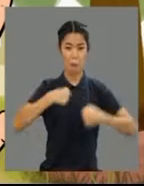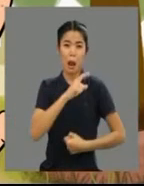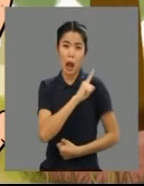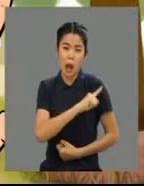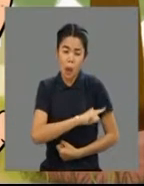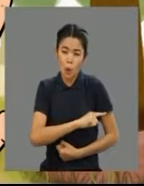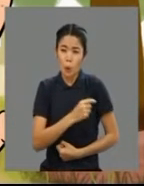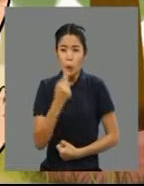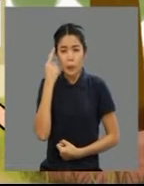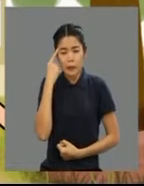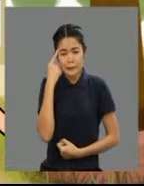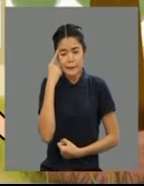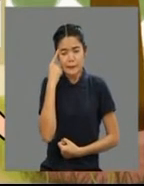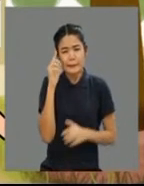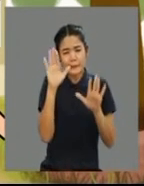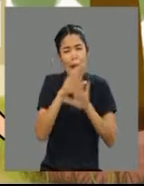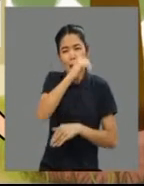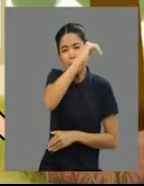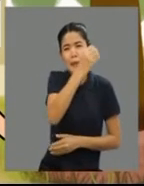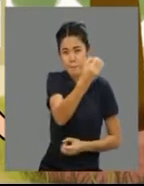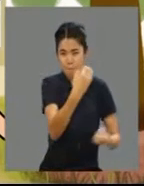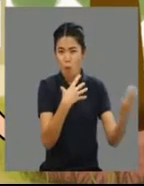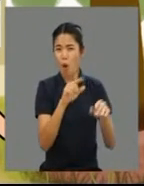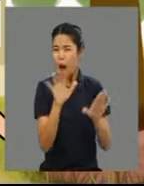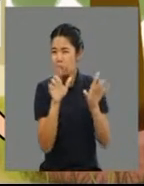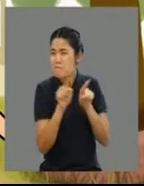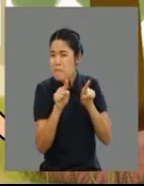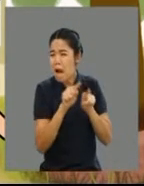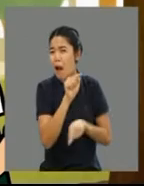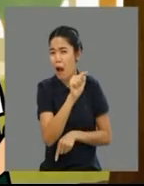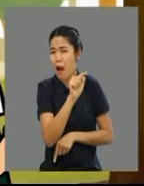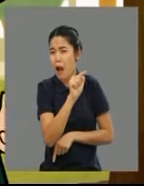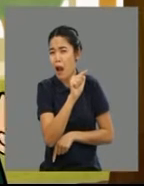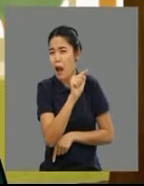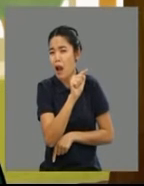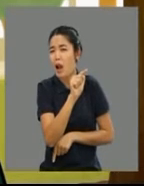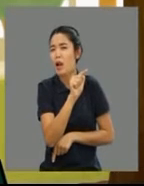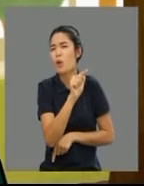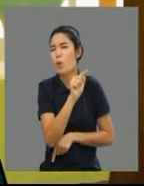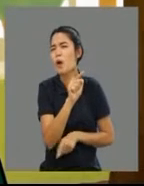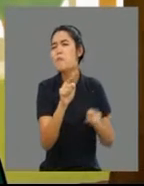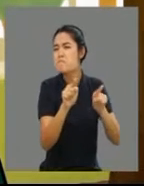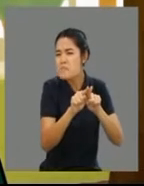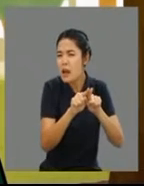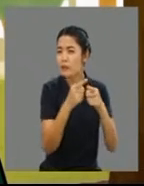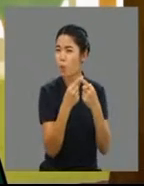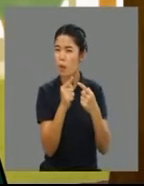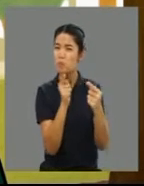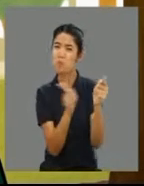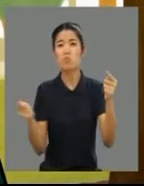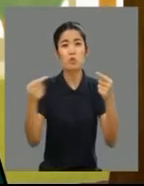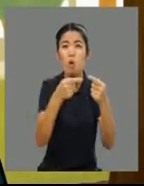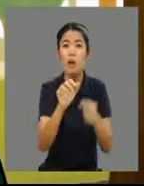ฉันว่ามันก็คล้ายๆกับที่พี่หนึ่งเล่าให้ฟังอยู่นะ ก็แค่คล้ายแต่ก็ไม่ตรงอ